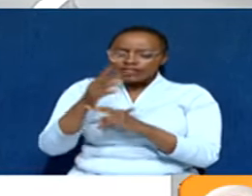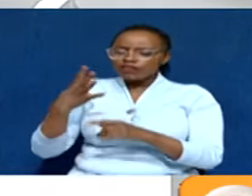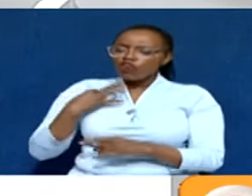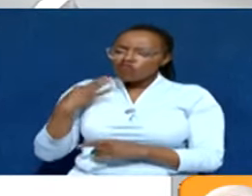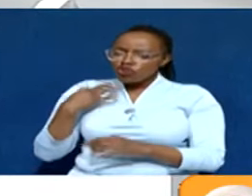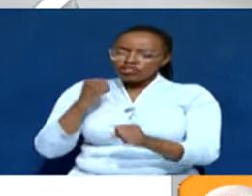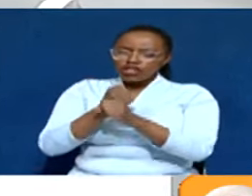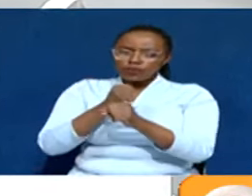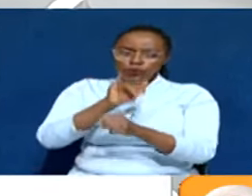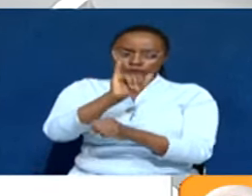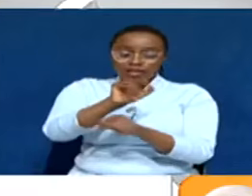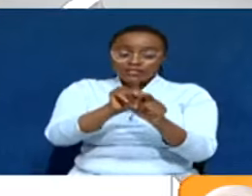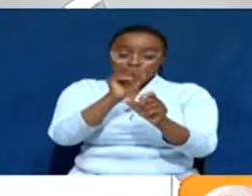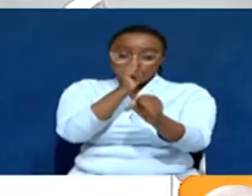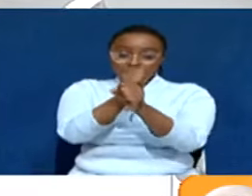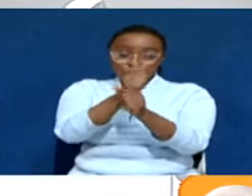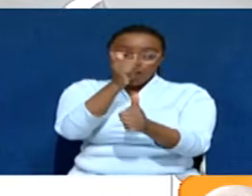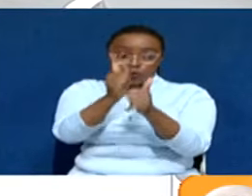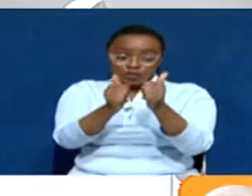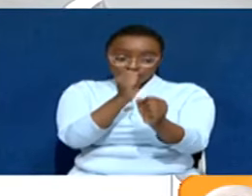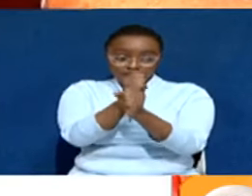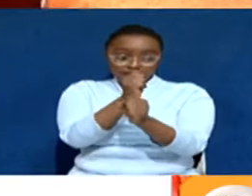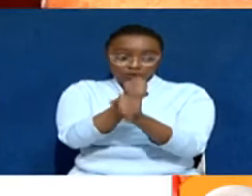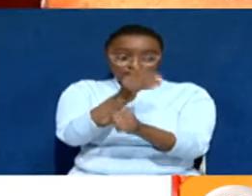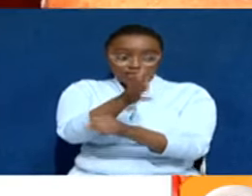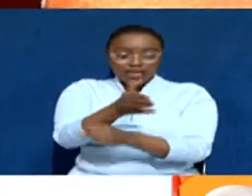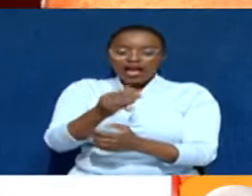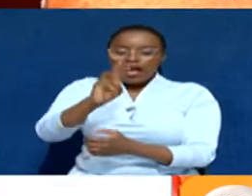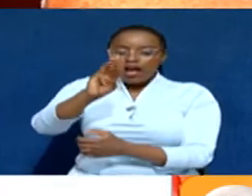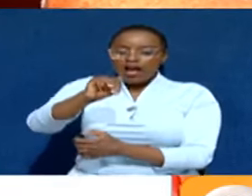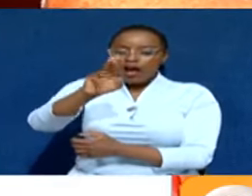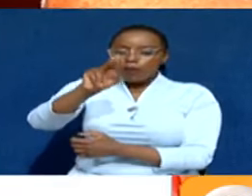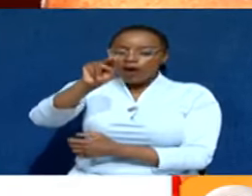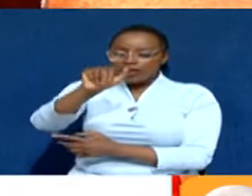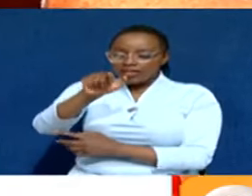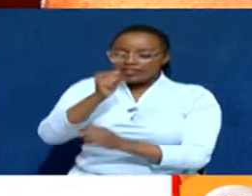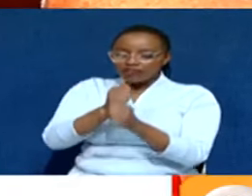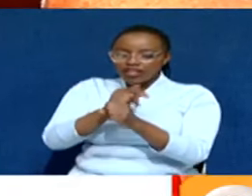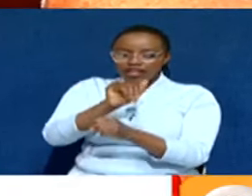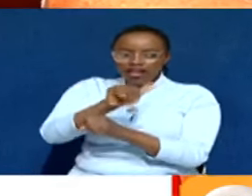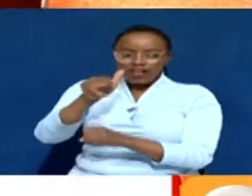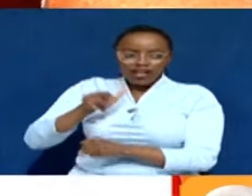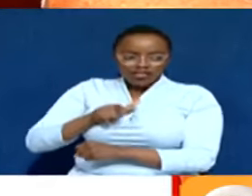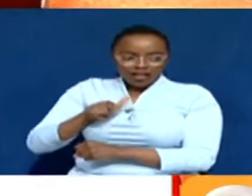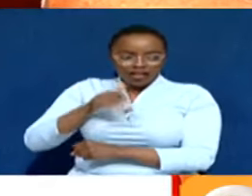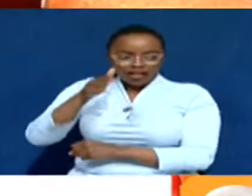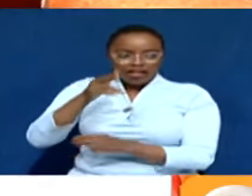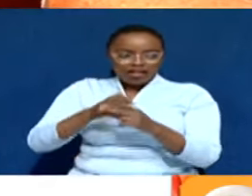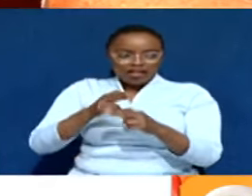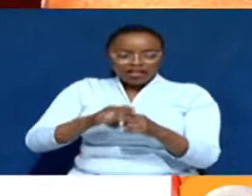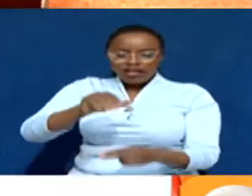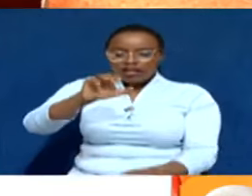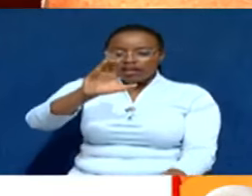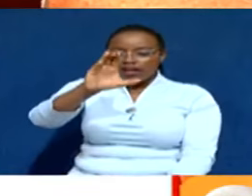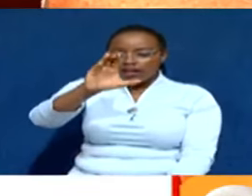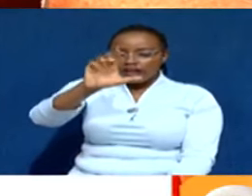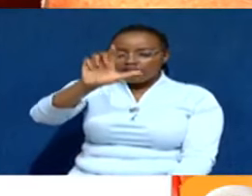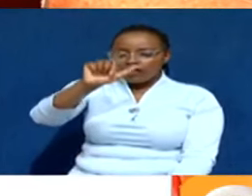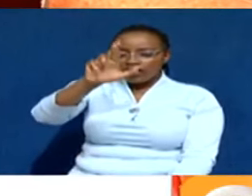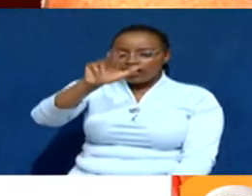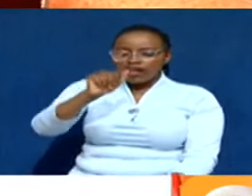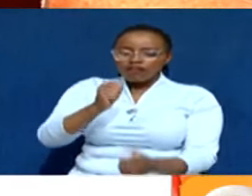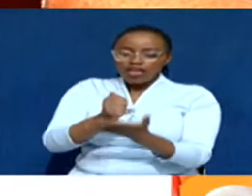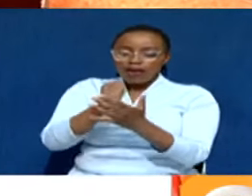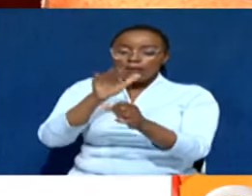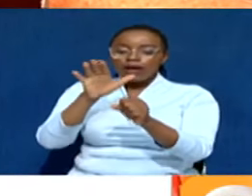alijitolea. Yeah. And now that is the work that mwana alikuwa anafanya akondani. And now we have another lady in the ground called Clara. Clara